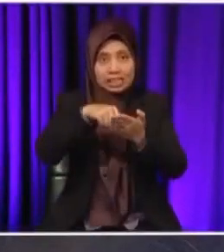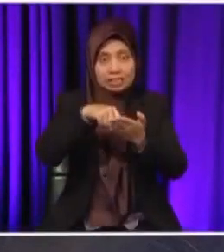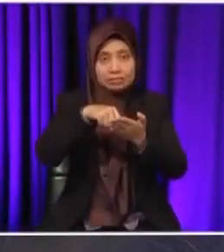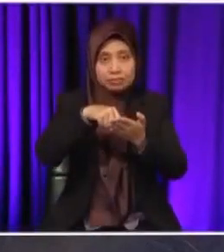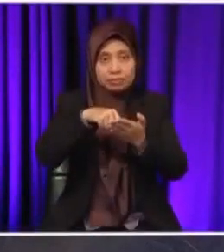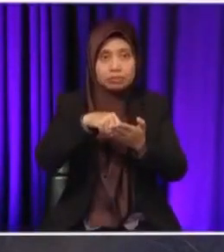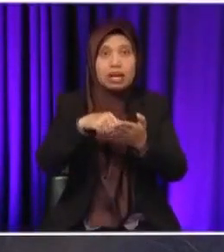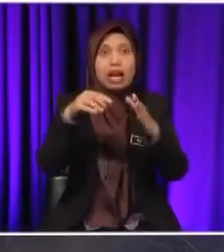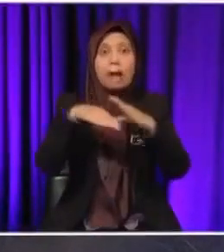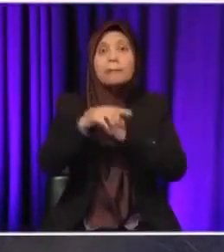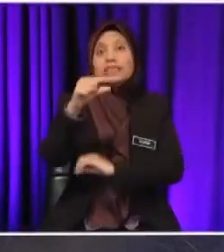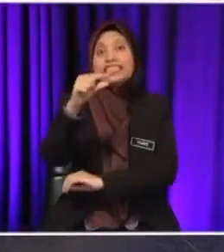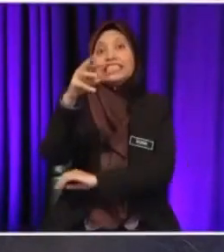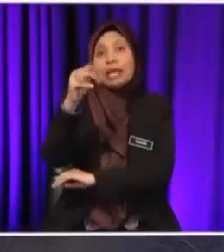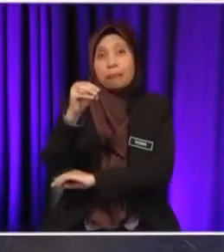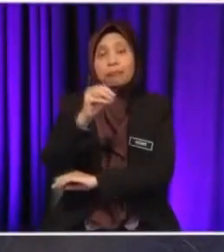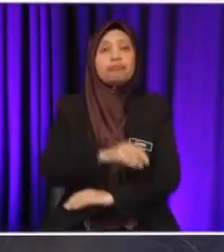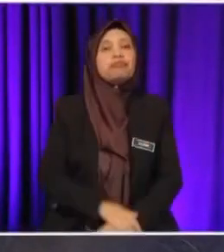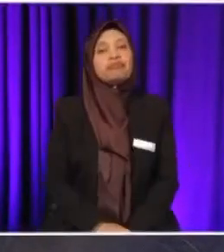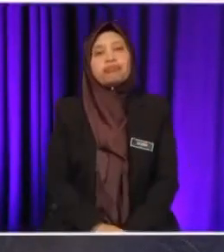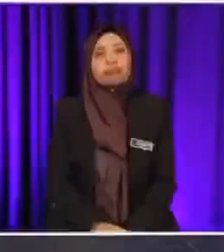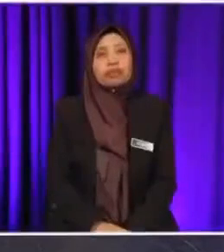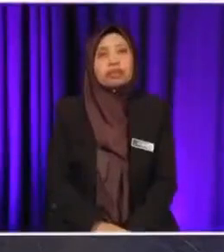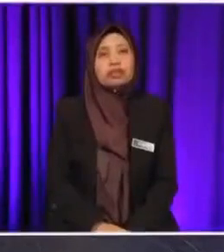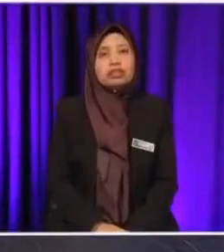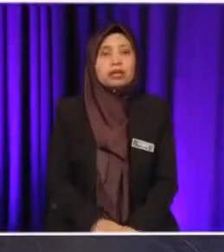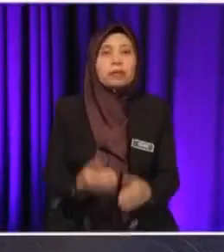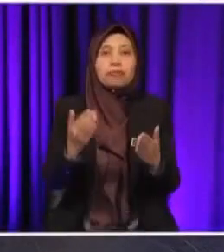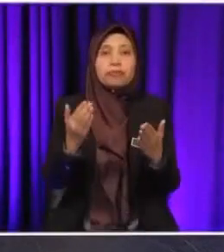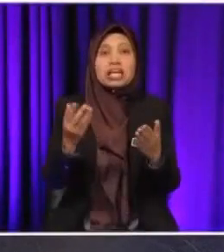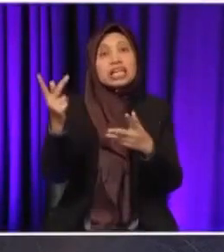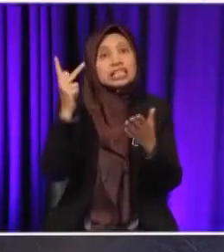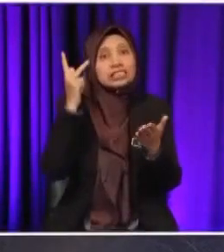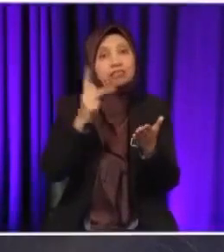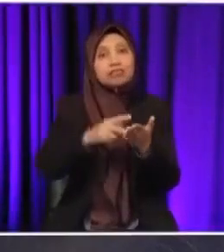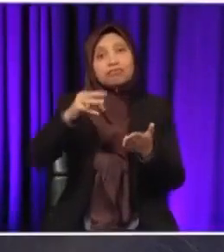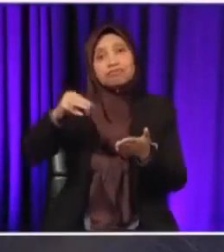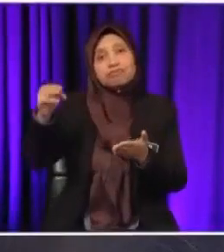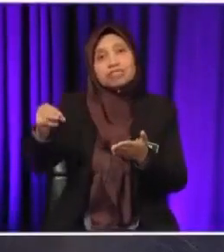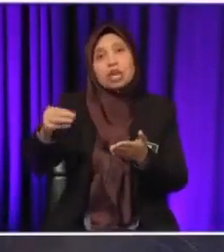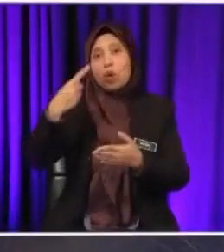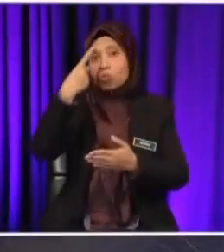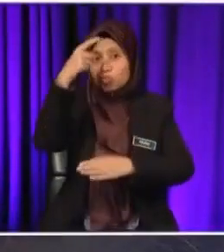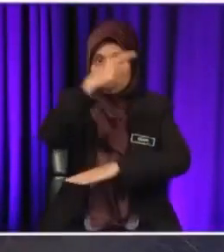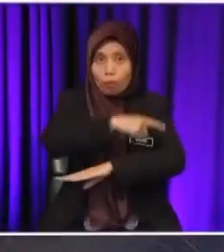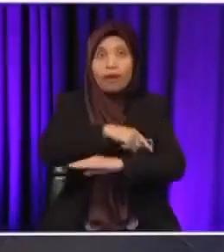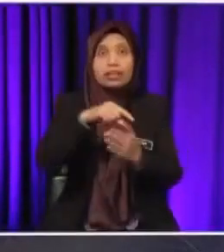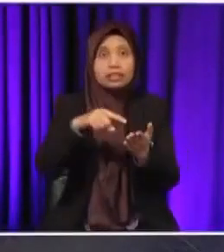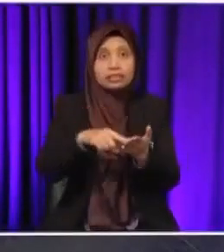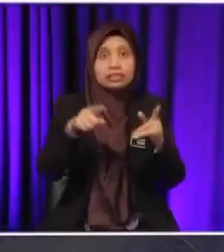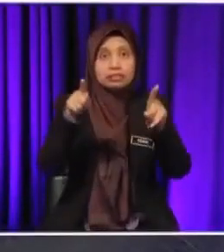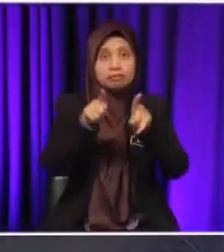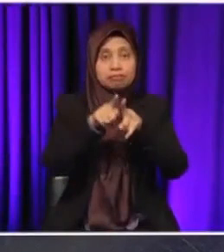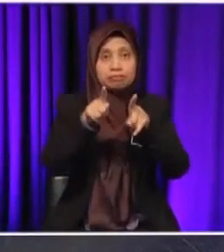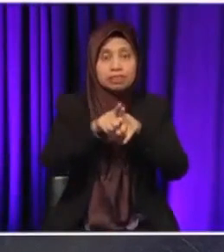ini secara dalam talian. Cikgu, mohon untuk perkenalkan murid-murid cikgu. Okey, untuk hari ini bersama-sama dengan saya